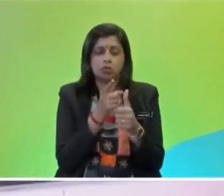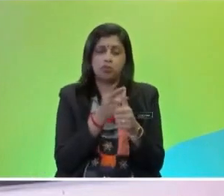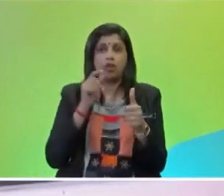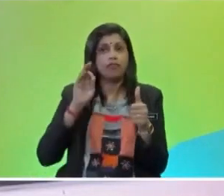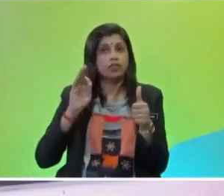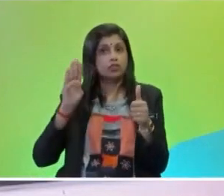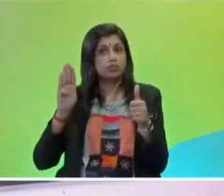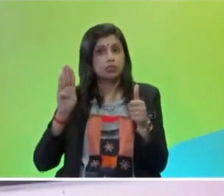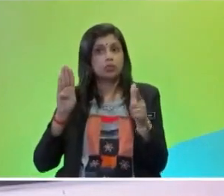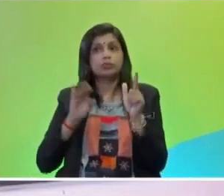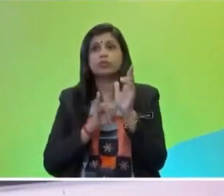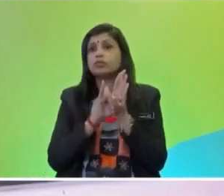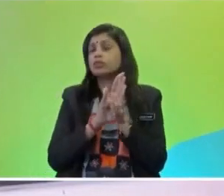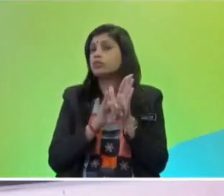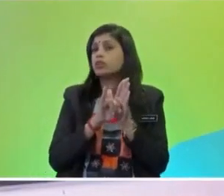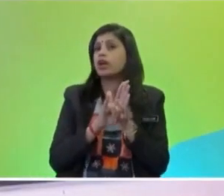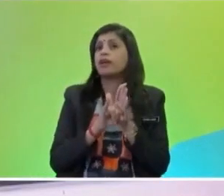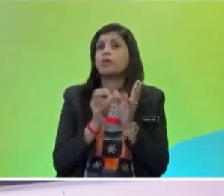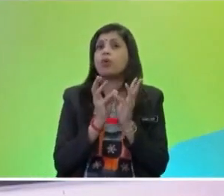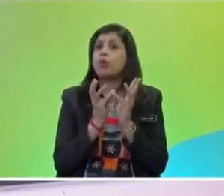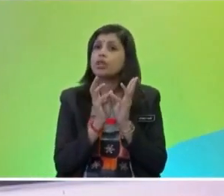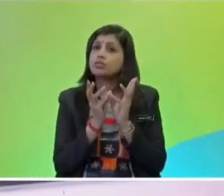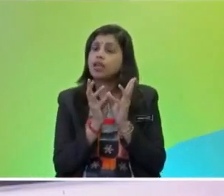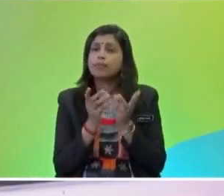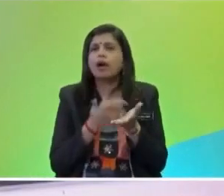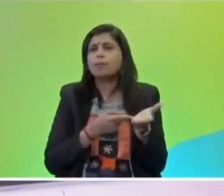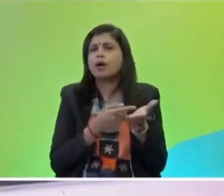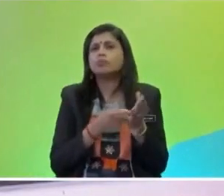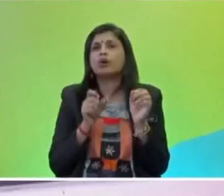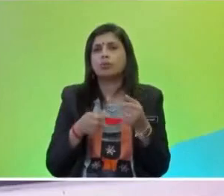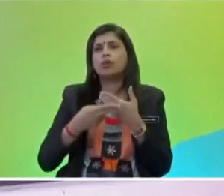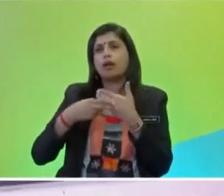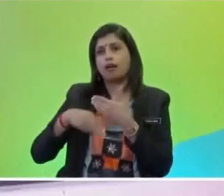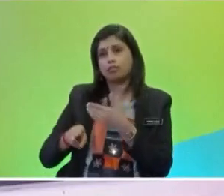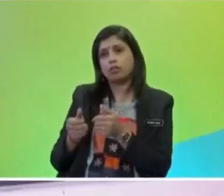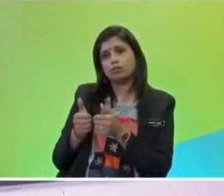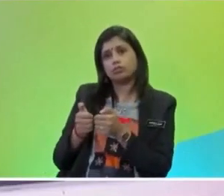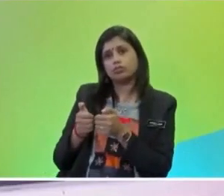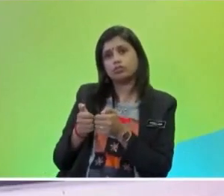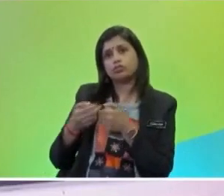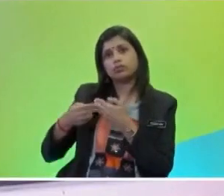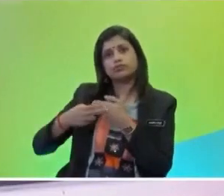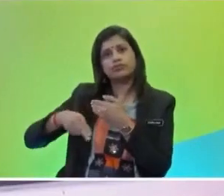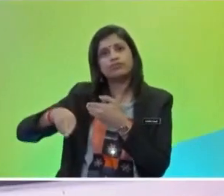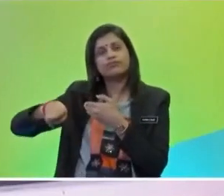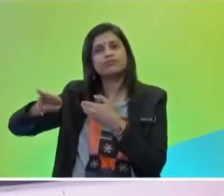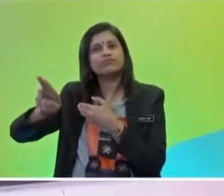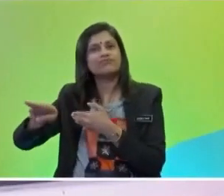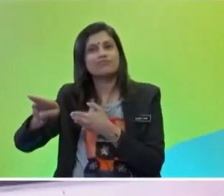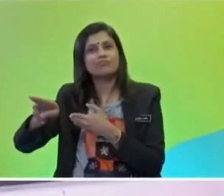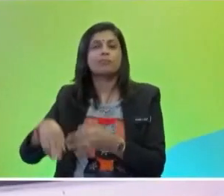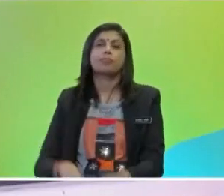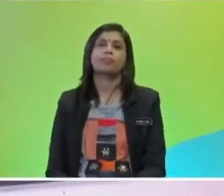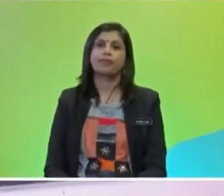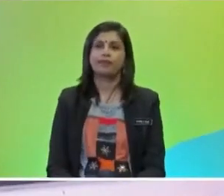sertakan media sosial sekarang sebab murid-murid pun dah biasa dengan media sosial. Biasanya kalau ada hari jadi ke apa ke, kita akan ucap dalam media sosial. Ya, yeah,